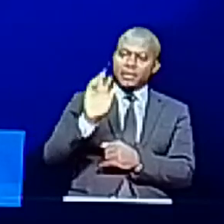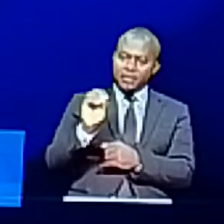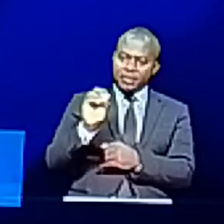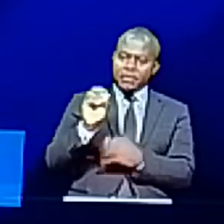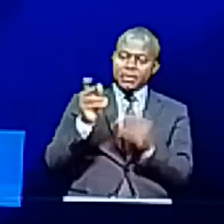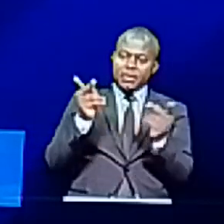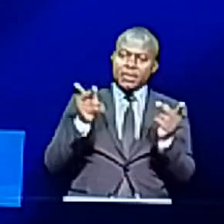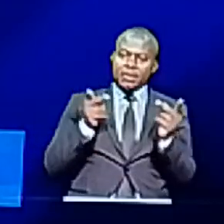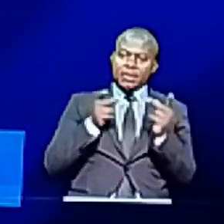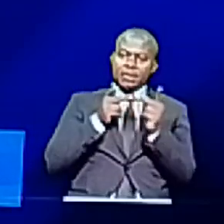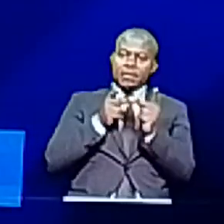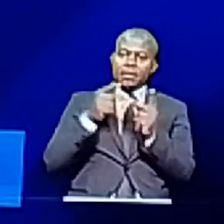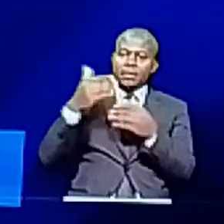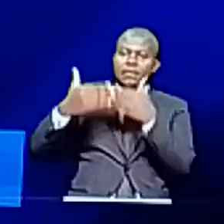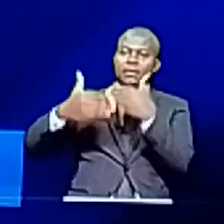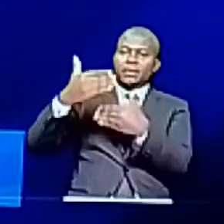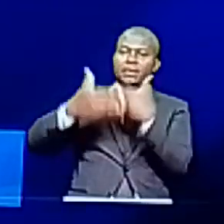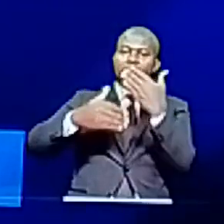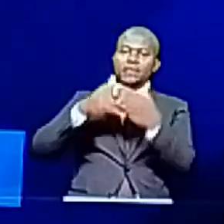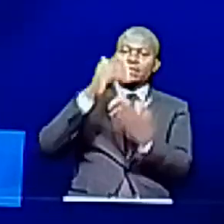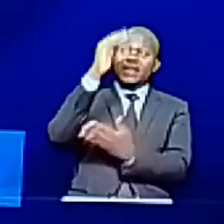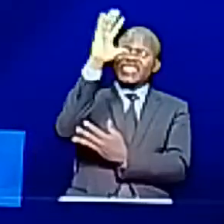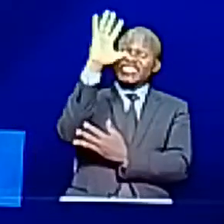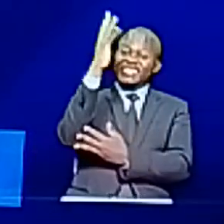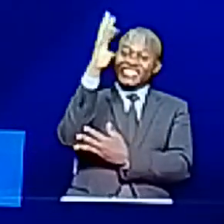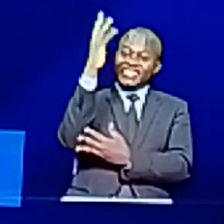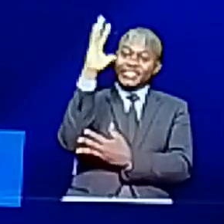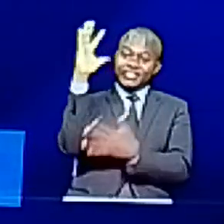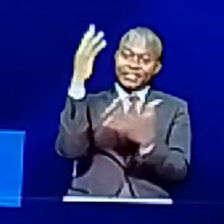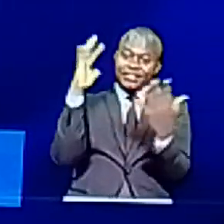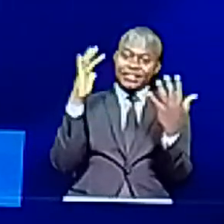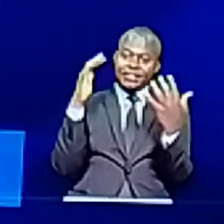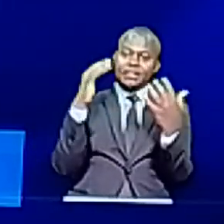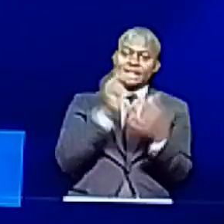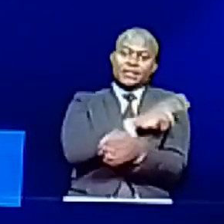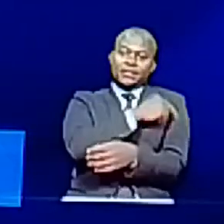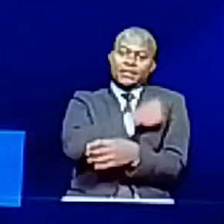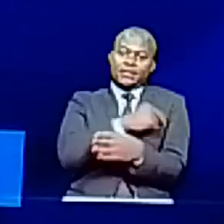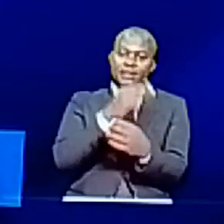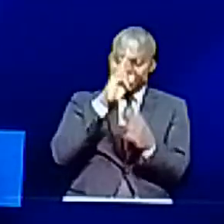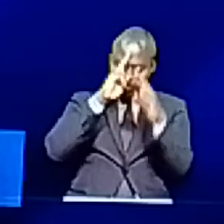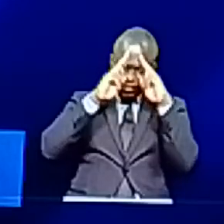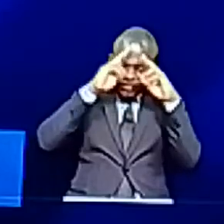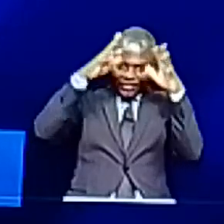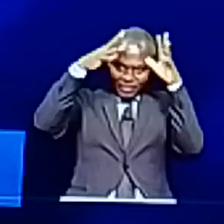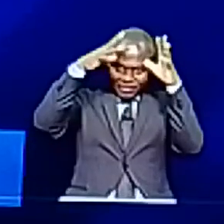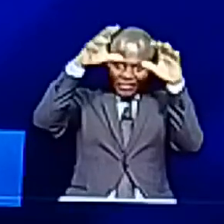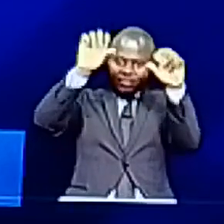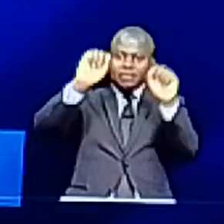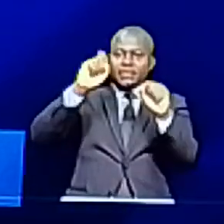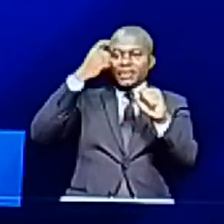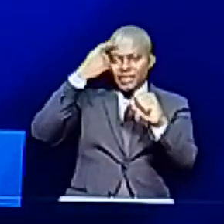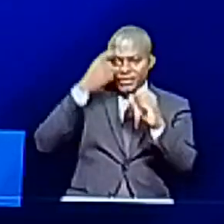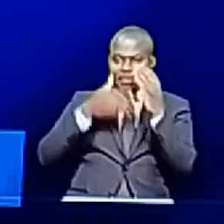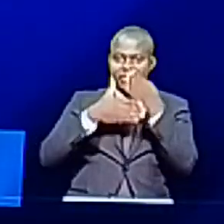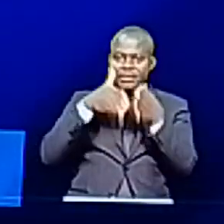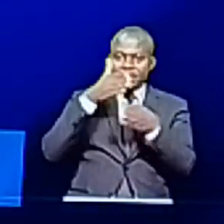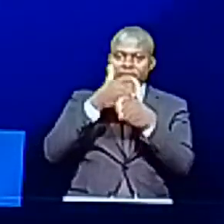ni hafi aho ngaho ari Kivumu ibitaro byiza nyakwakire bya Repubulika